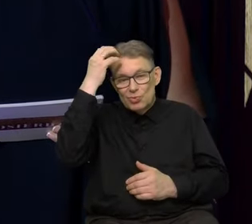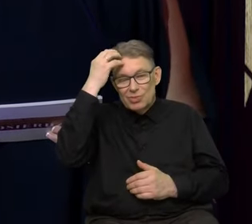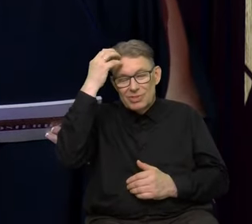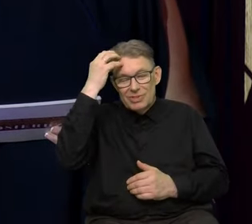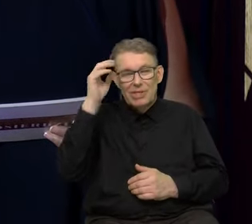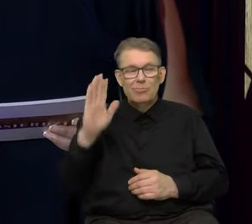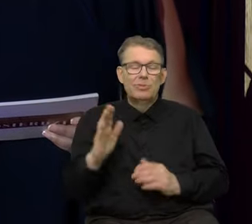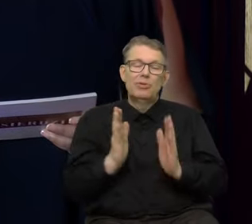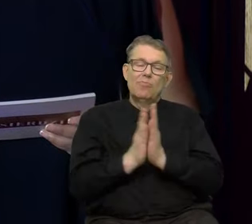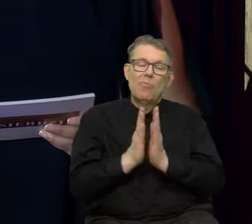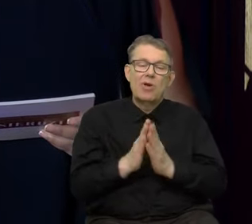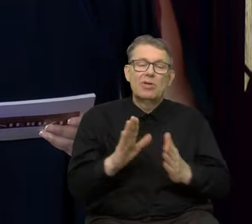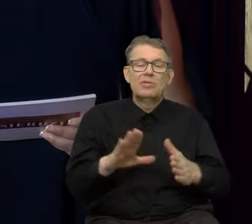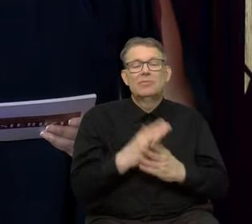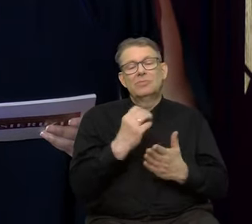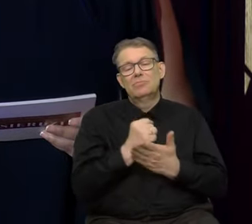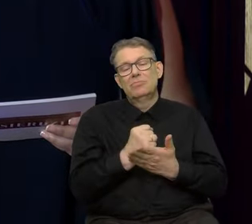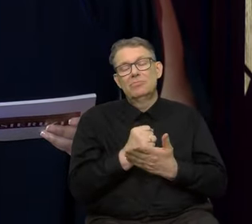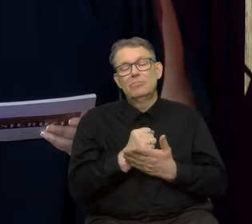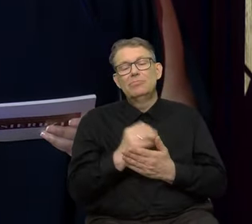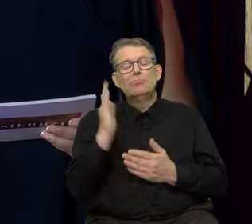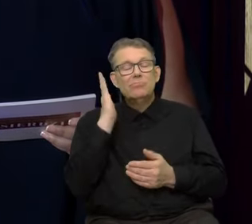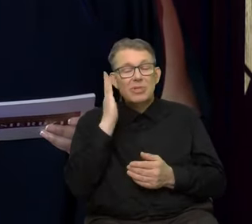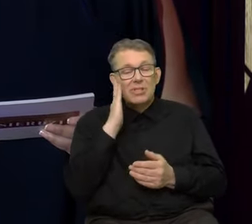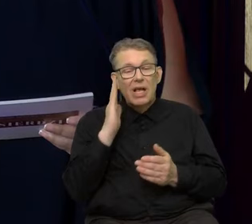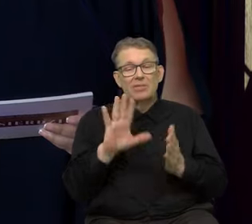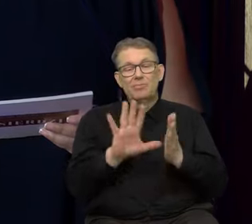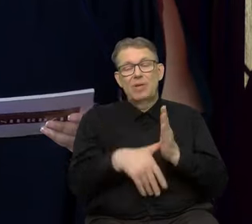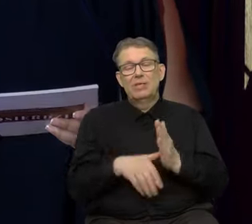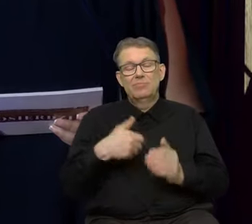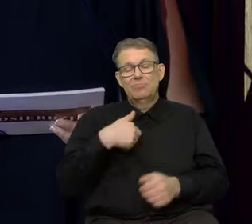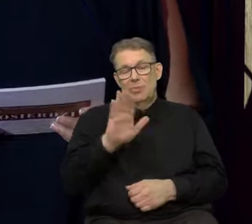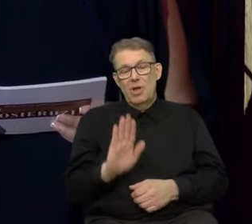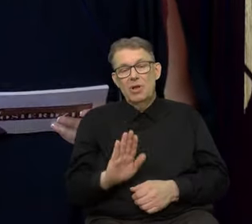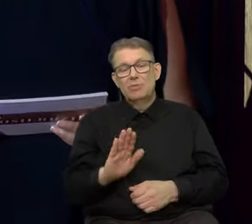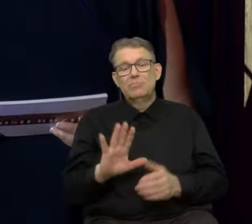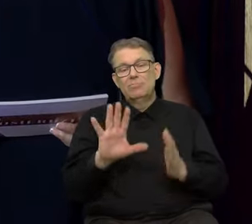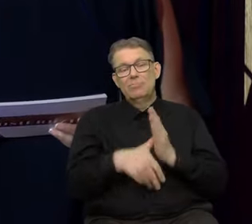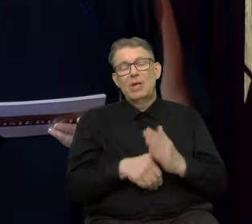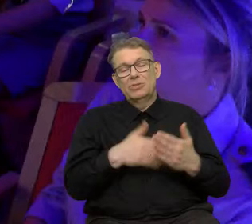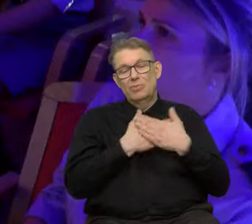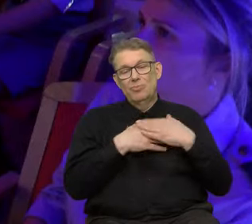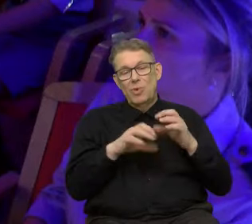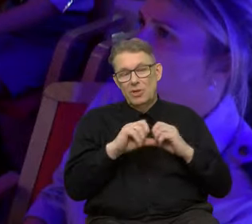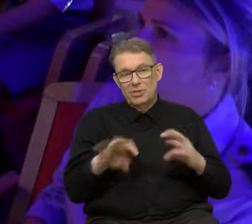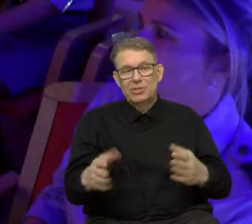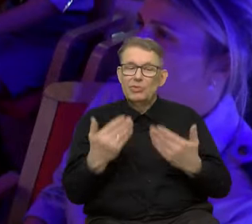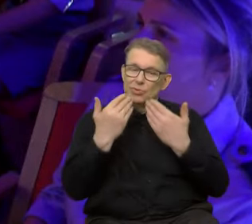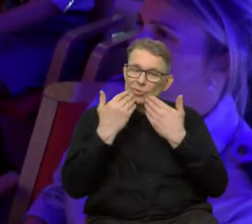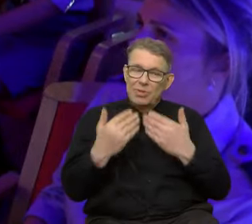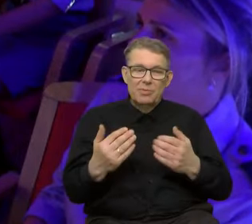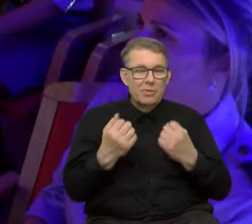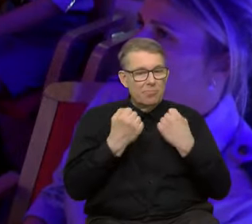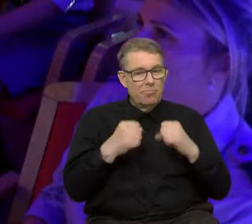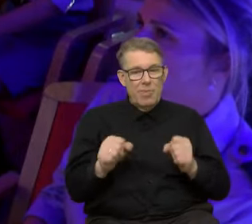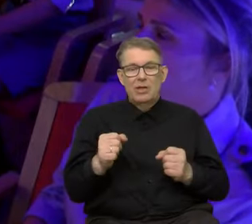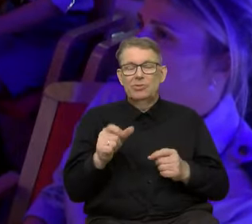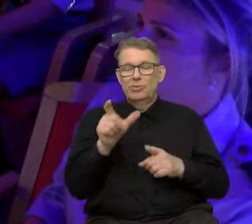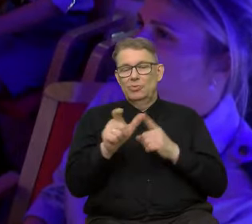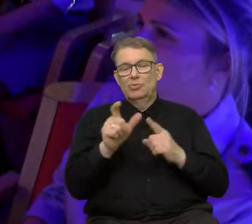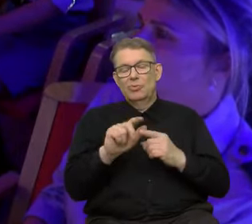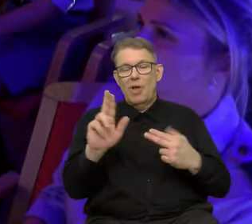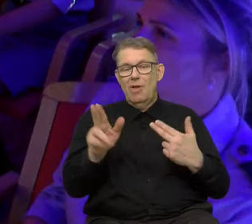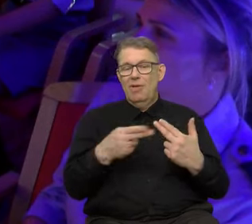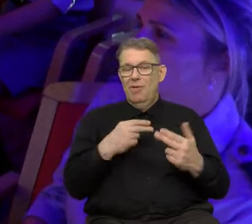intencji mieszkańców Białegostoku, miasta miłosierdzia. Ekscelencjo, jeszcze raz dziękujemy za skierowane do nas słowo.